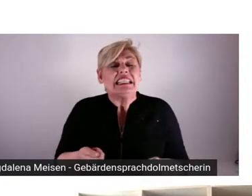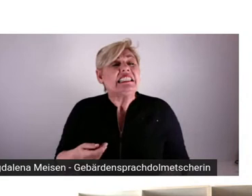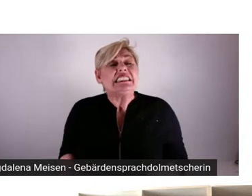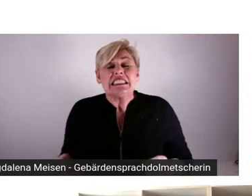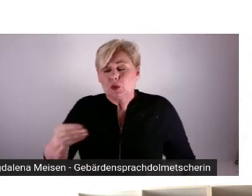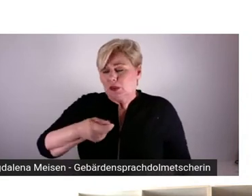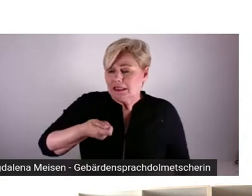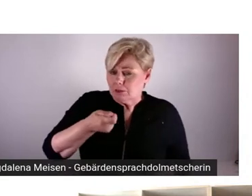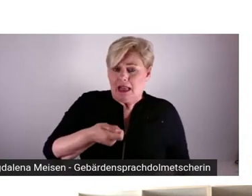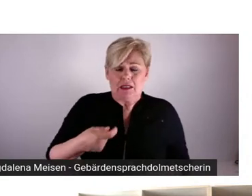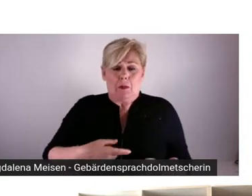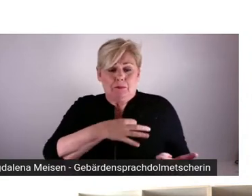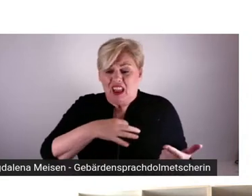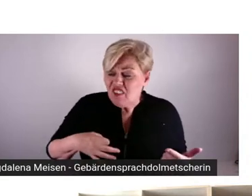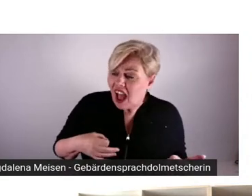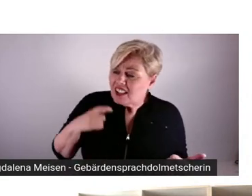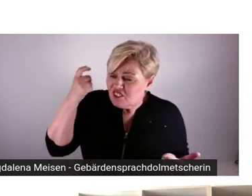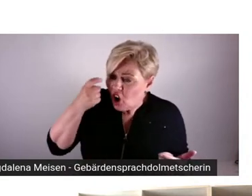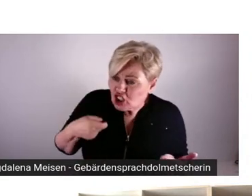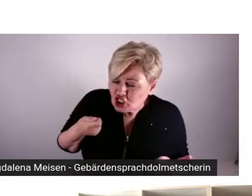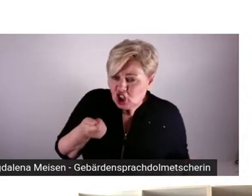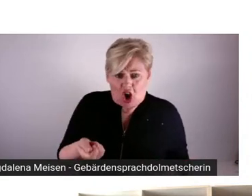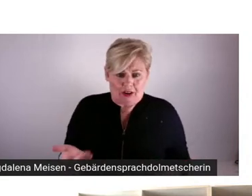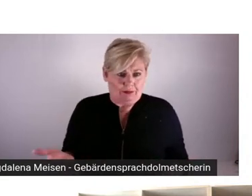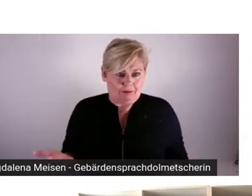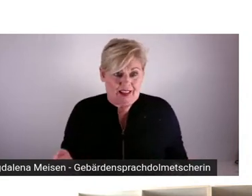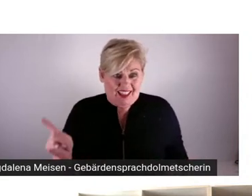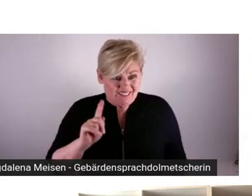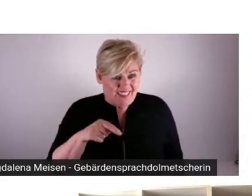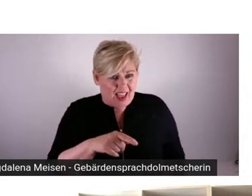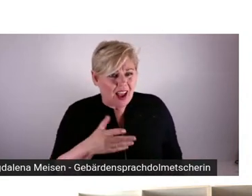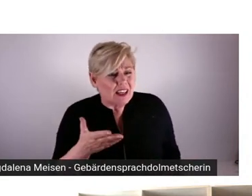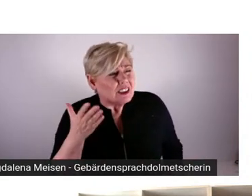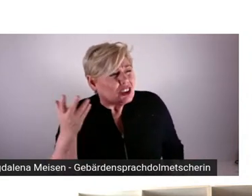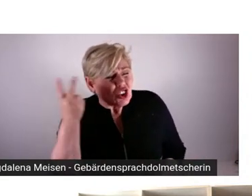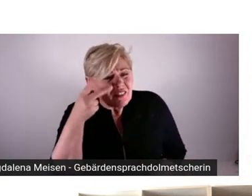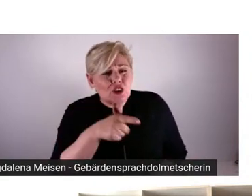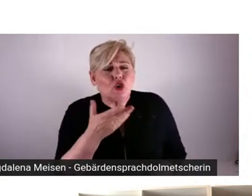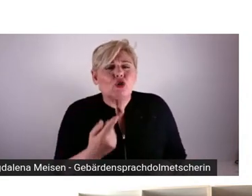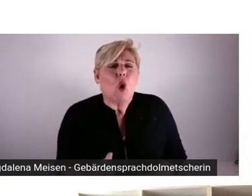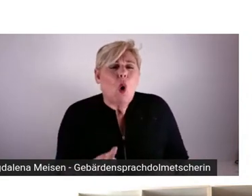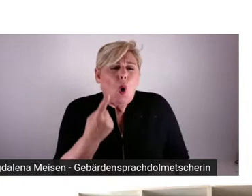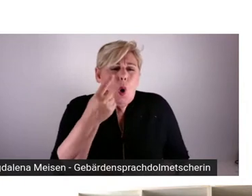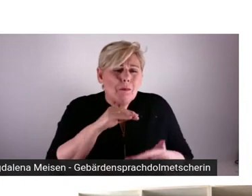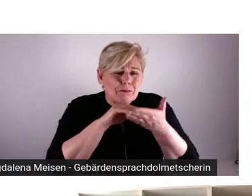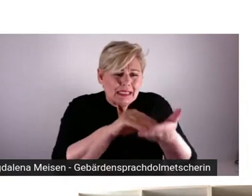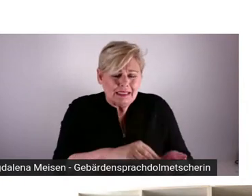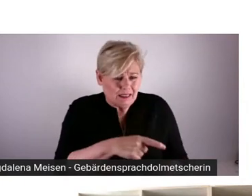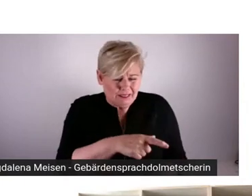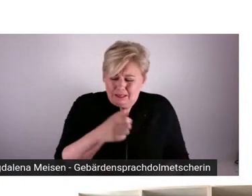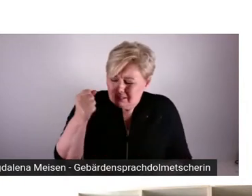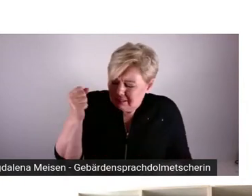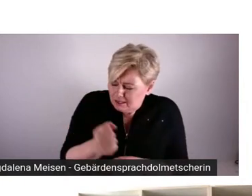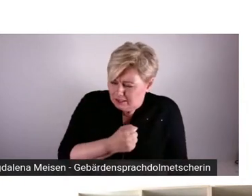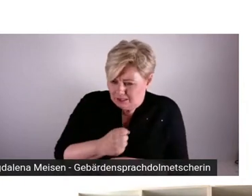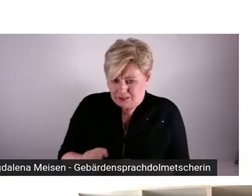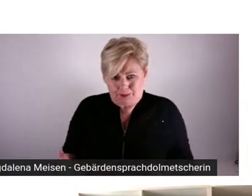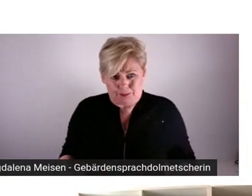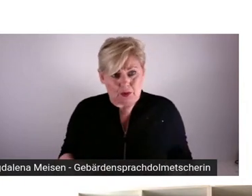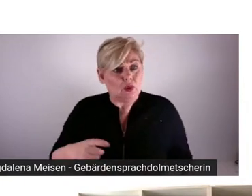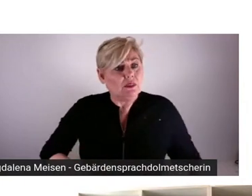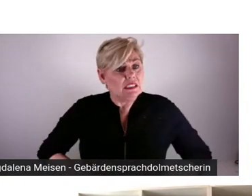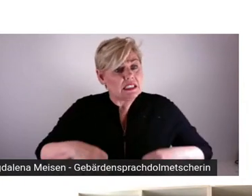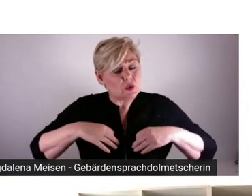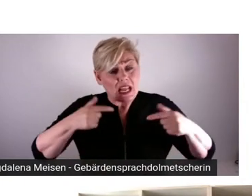private Vorsorge, weil das können die Menschen, die eben schon unter hohen Mieten ächzen, sich überhaupt nicht leisten. Und natürlich darf die